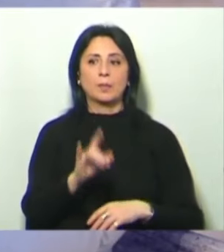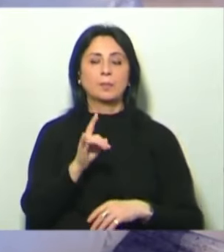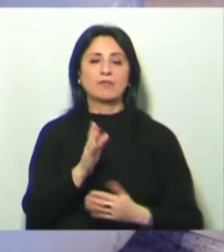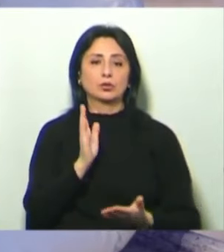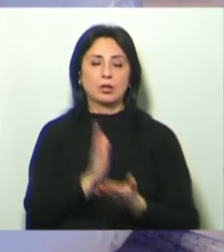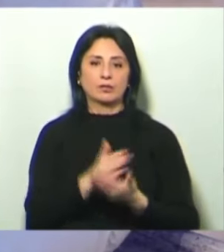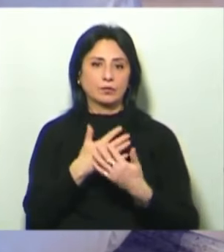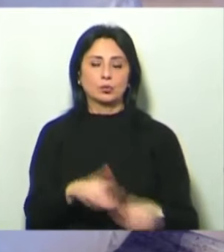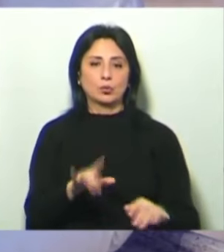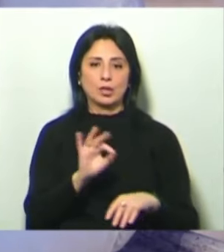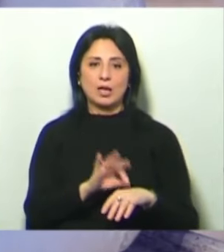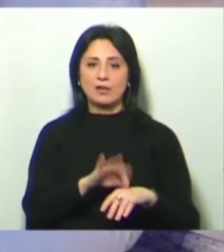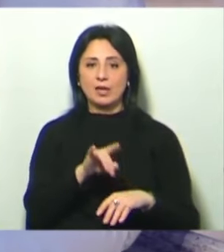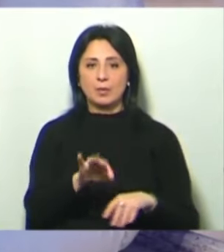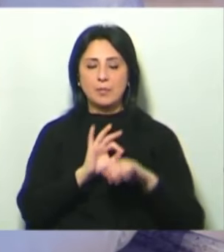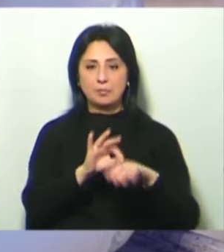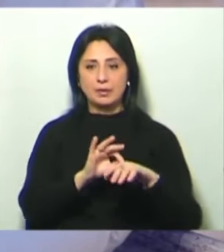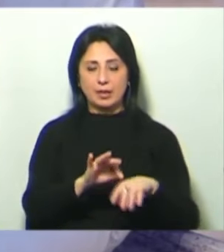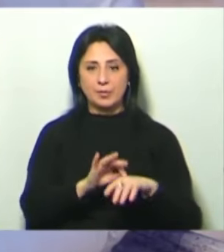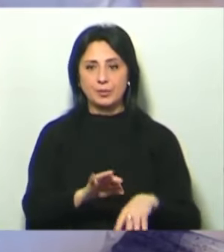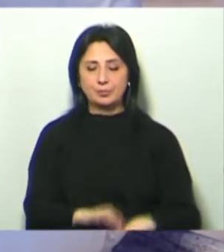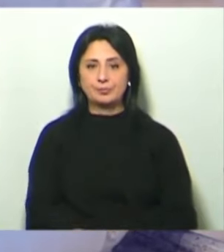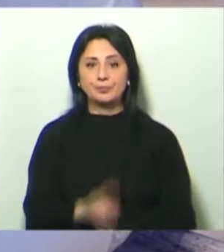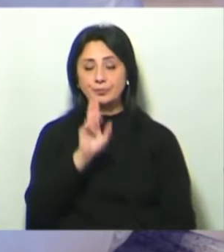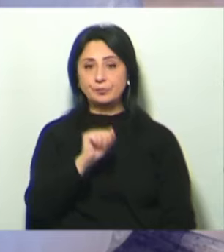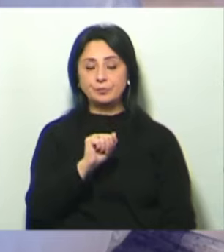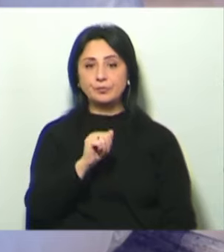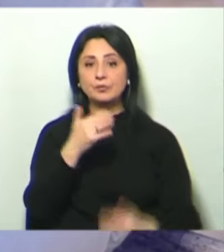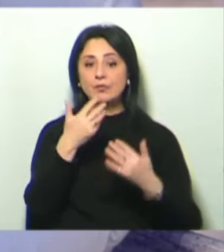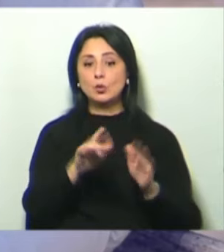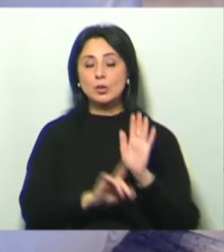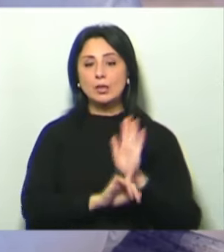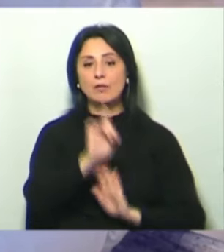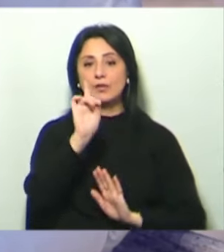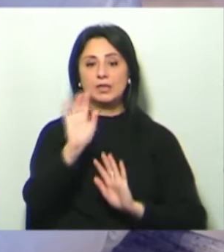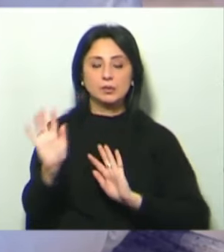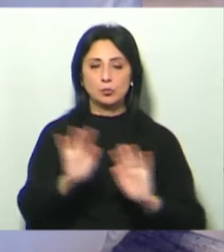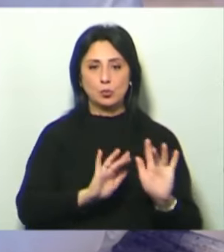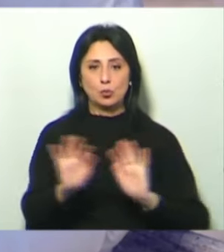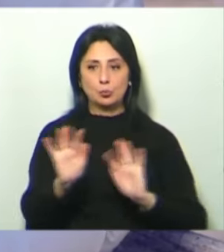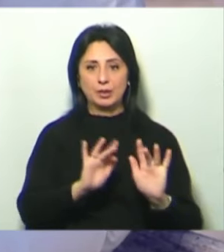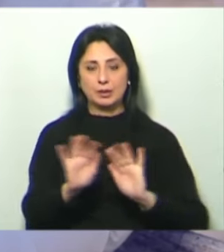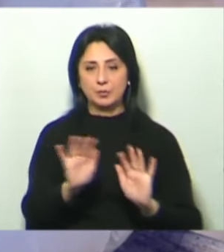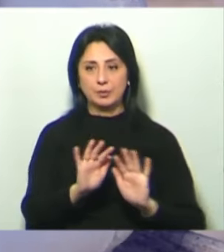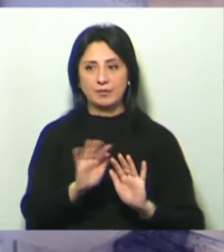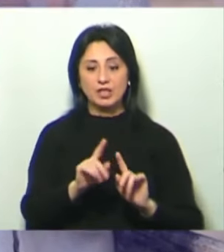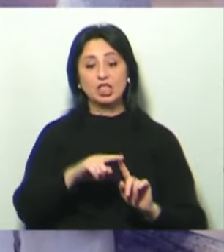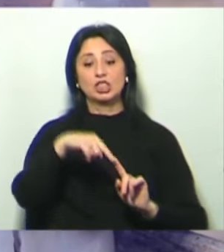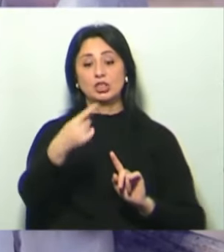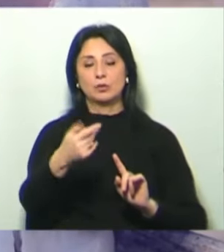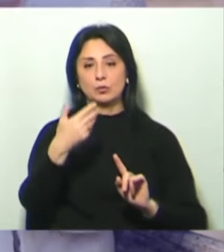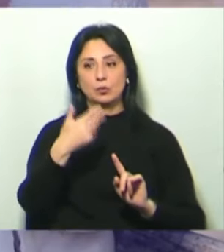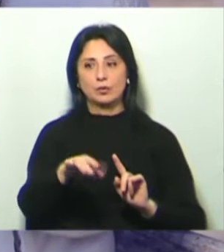ბავშვი არის ამ დაავადების მატარებელი და უკვე დავიწყეთ მოქმედება. შემდეგ